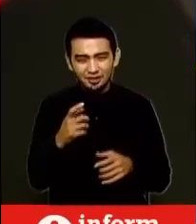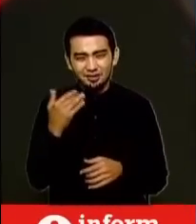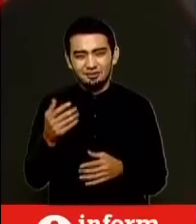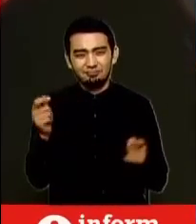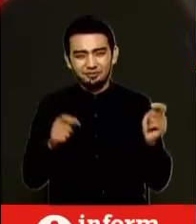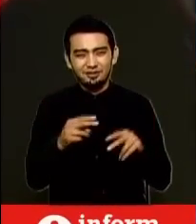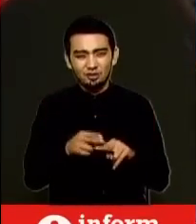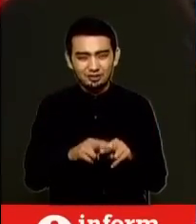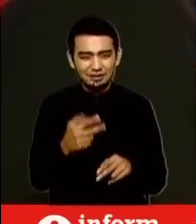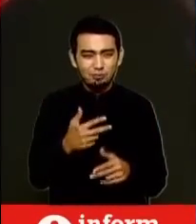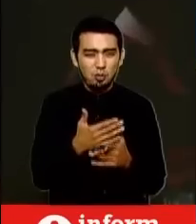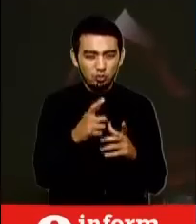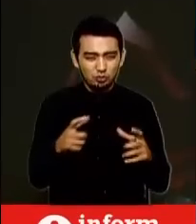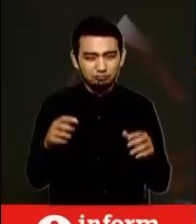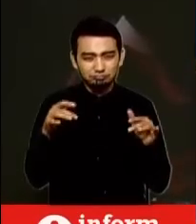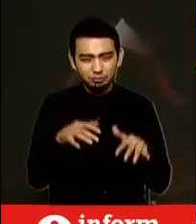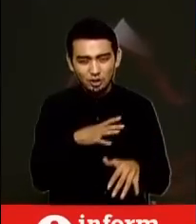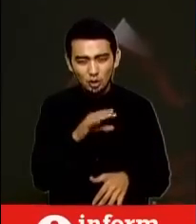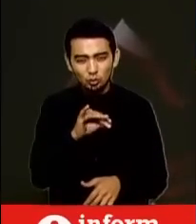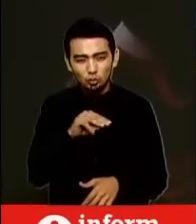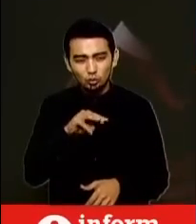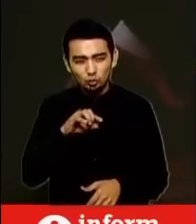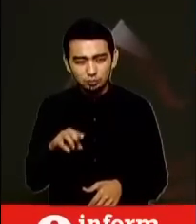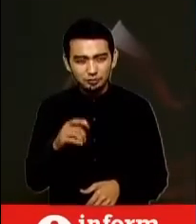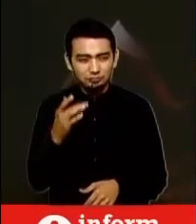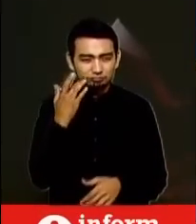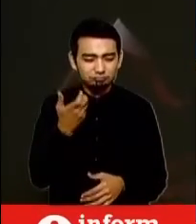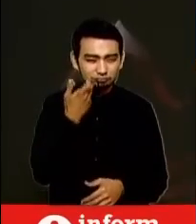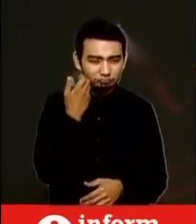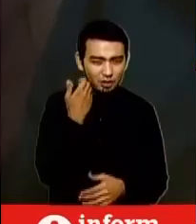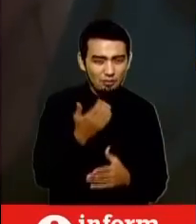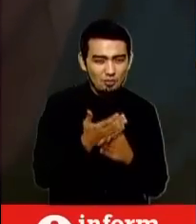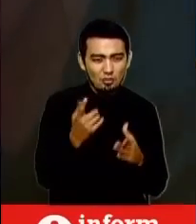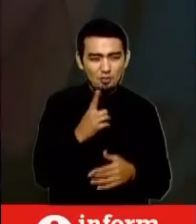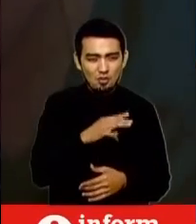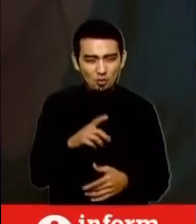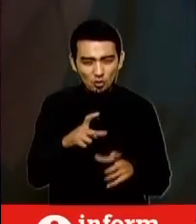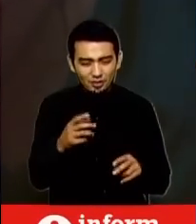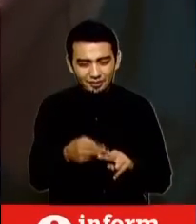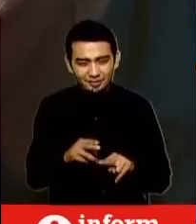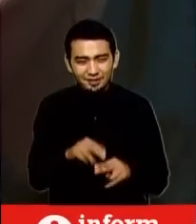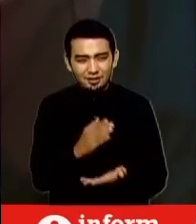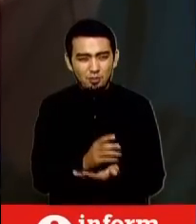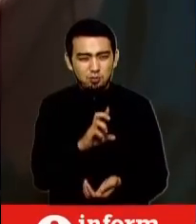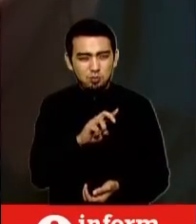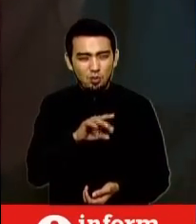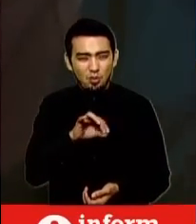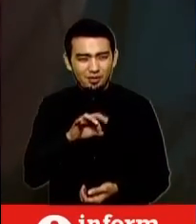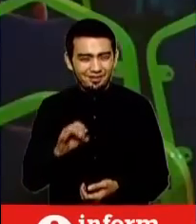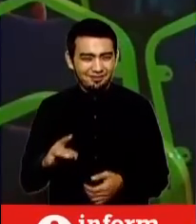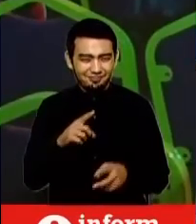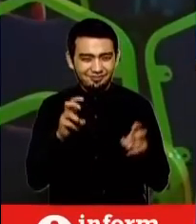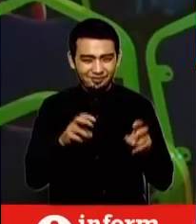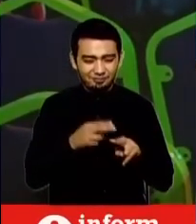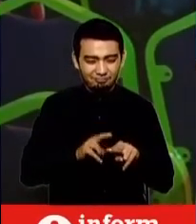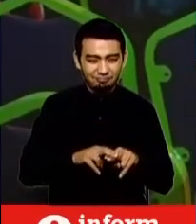қосып отыр. Бұл алаңда әлеуметтік желілер мен YouTube платформасында мыңдаған, миллиондаған оқырманы бар блогерлер заманауи сын-қатерлердің қоғамға